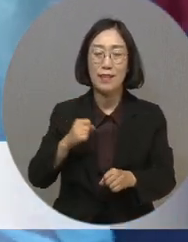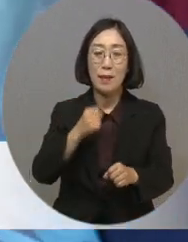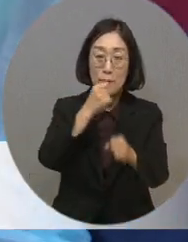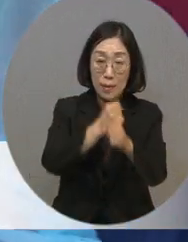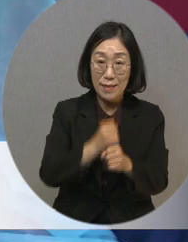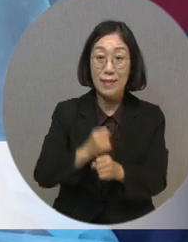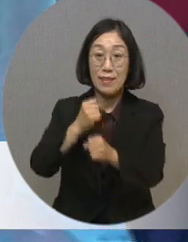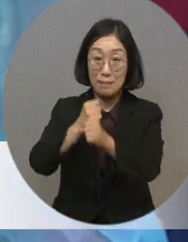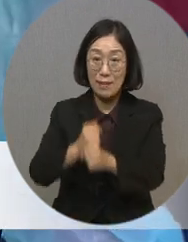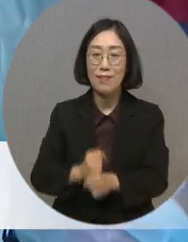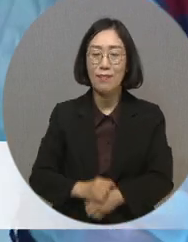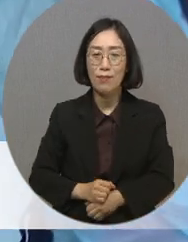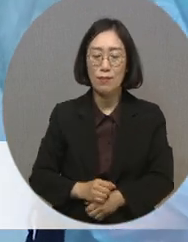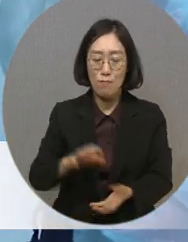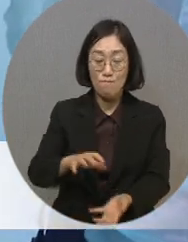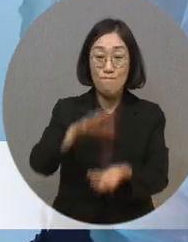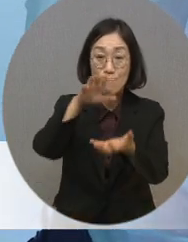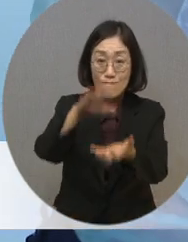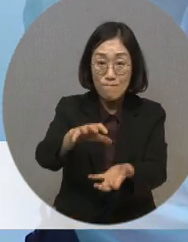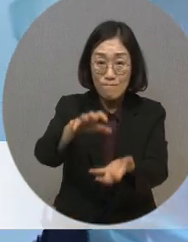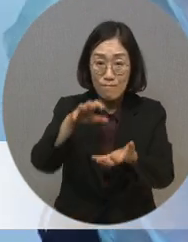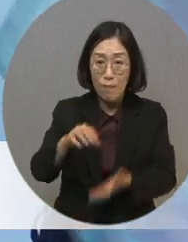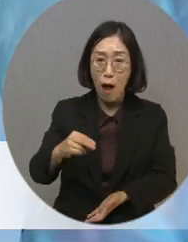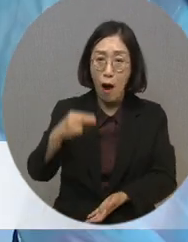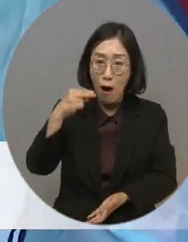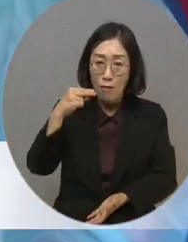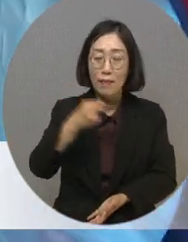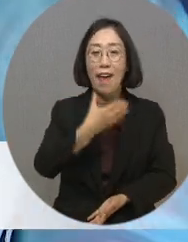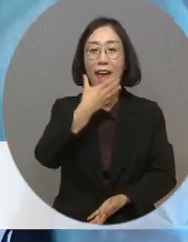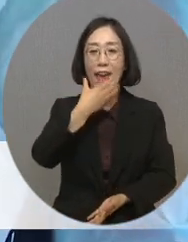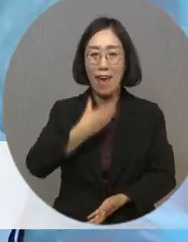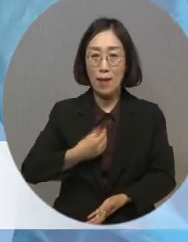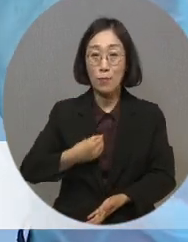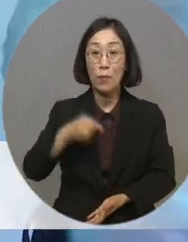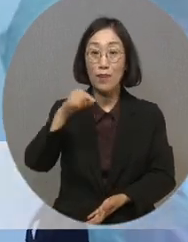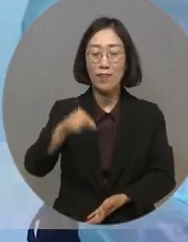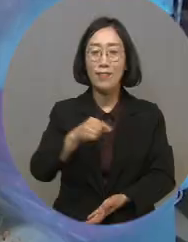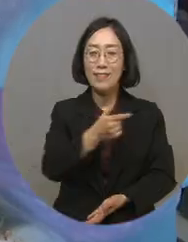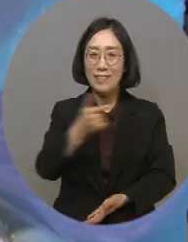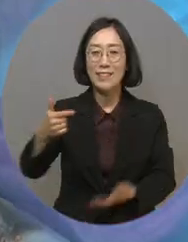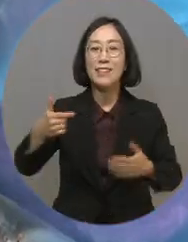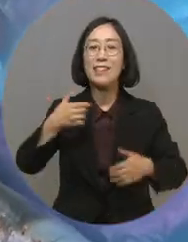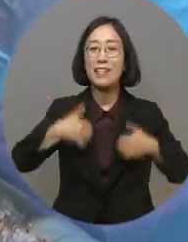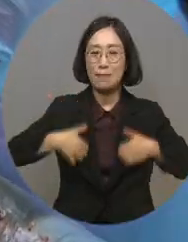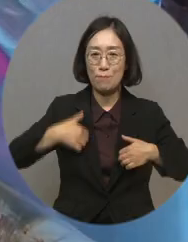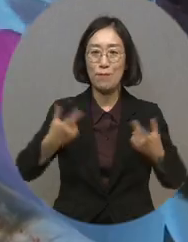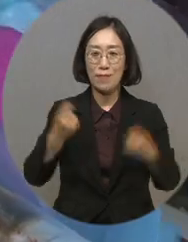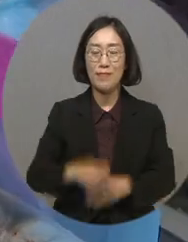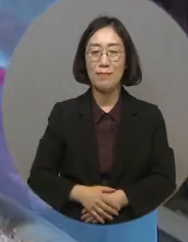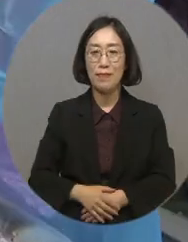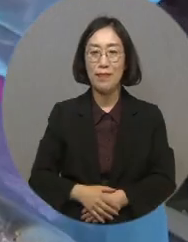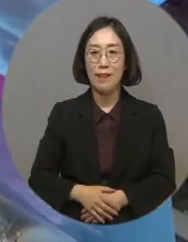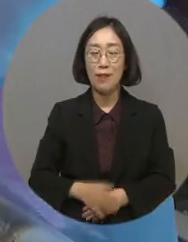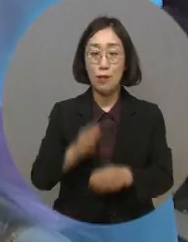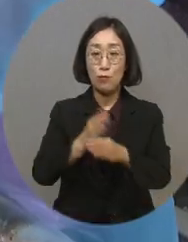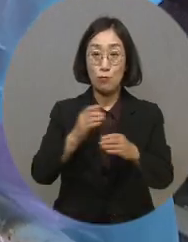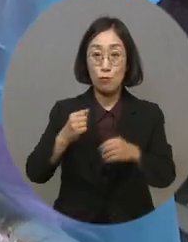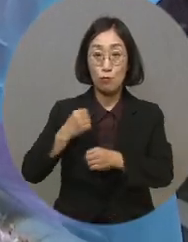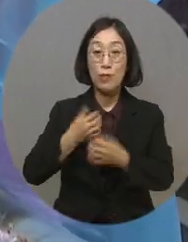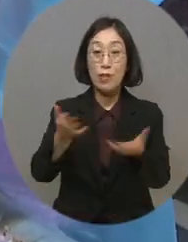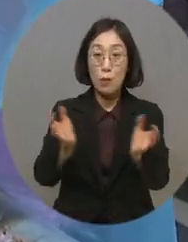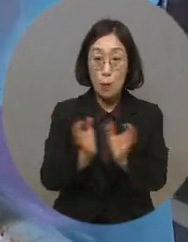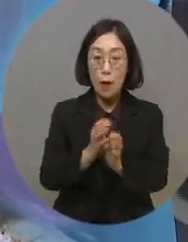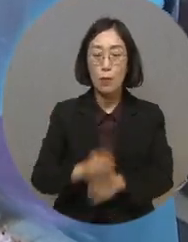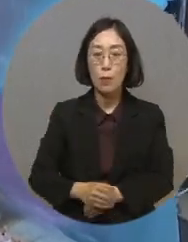담아서 드시는 분들한테 행복감을 줄 수 있는 그 우리 기쁨입니다. 한편 중구재향군인의 여성회